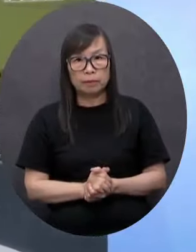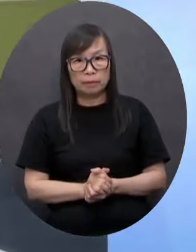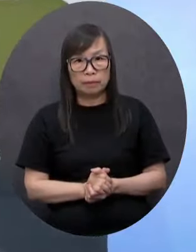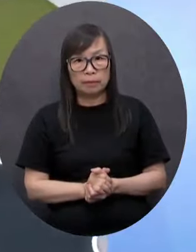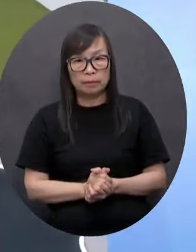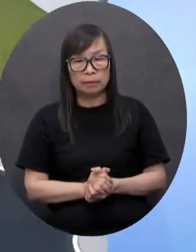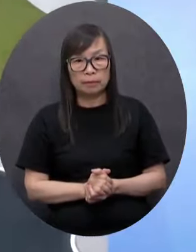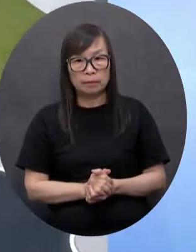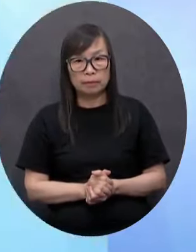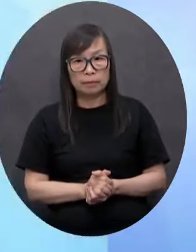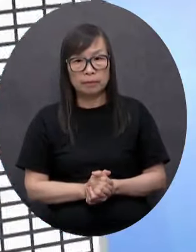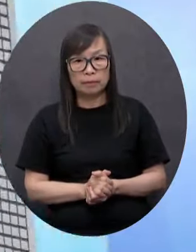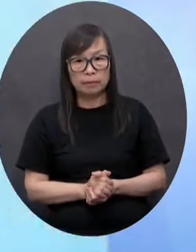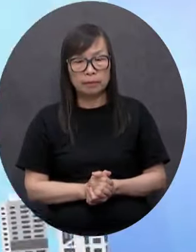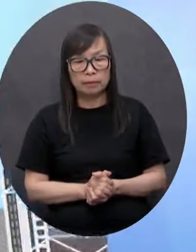圳报道。